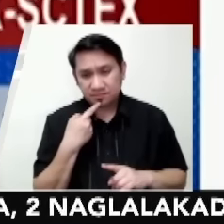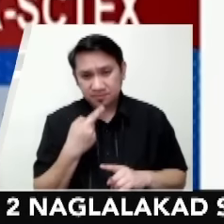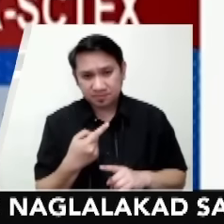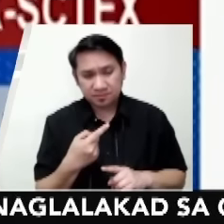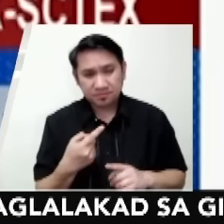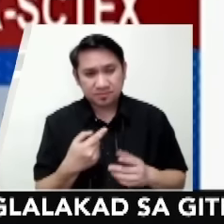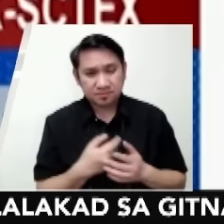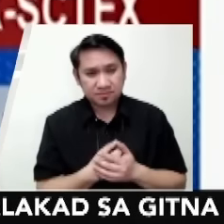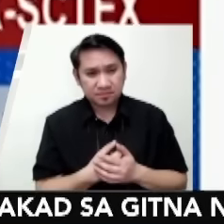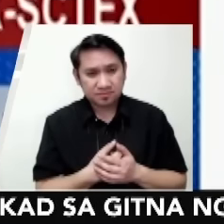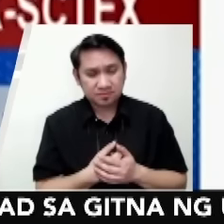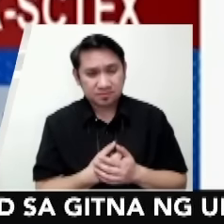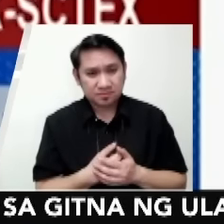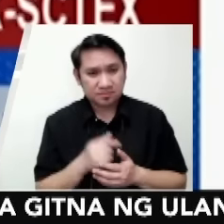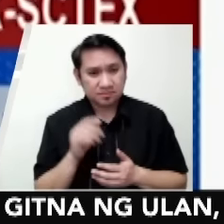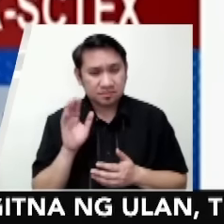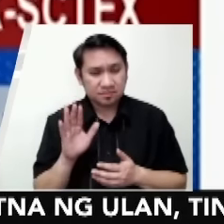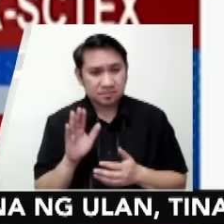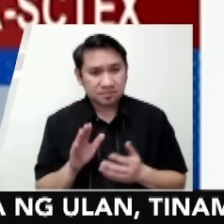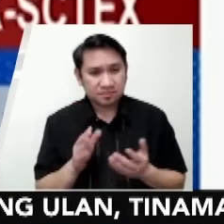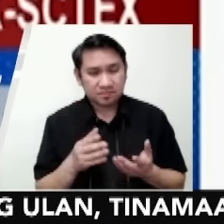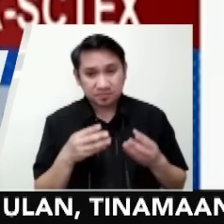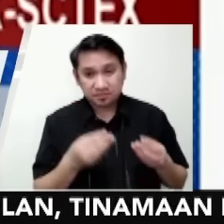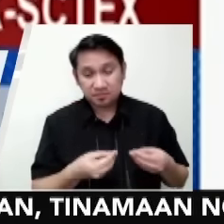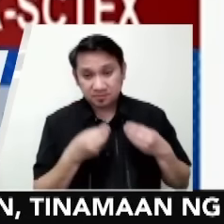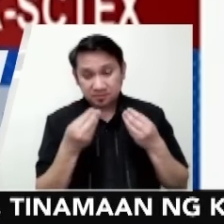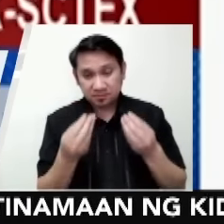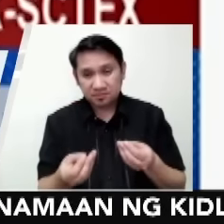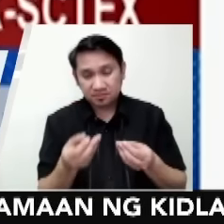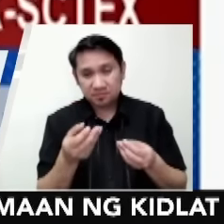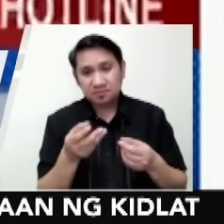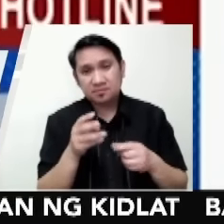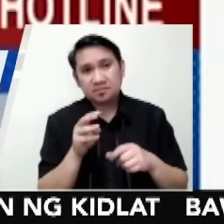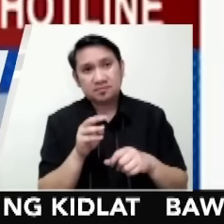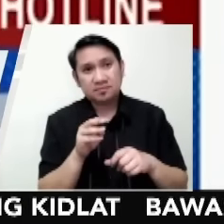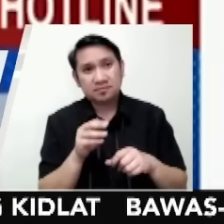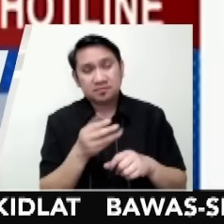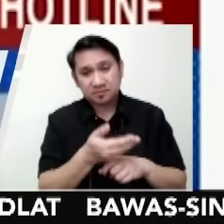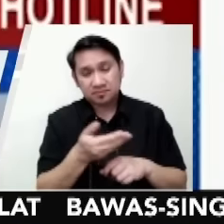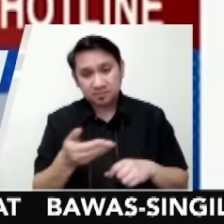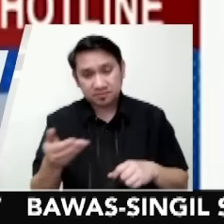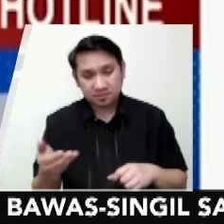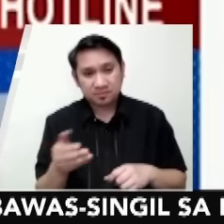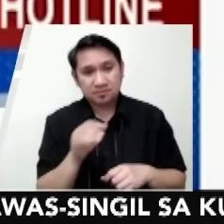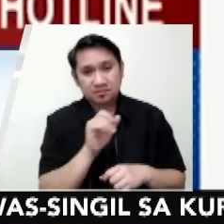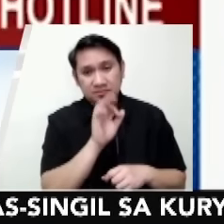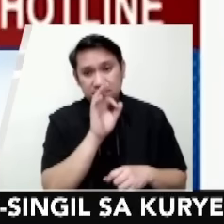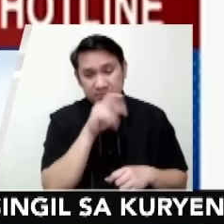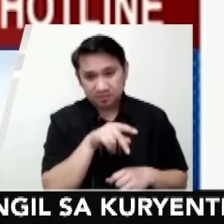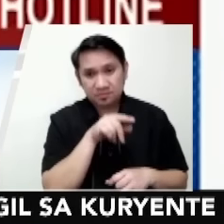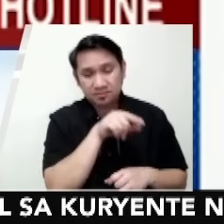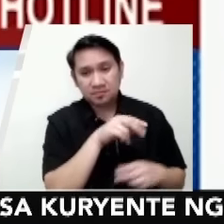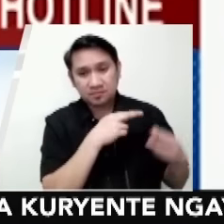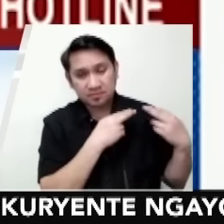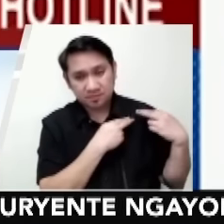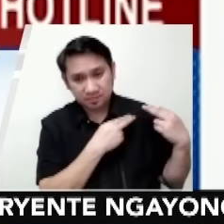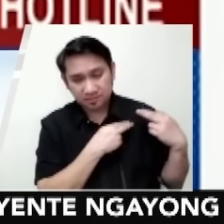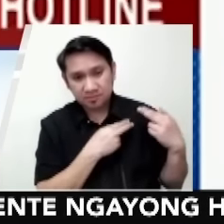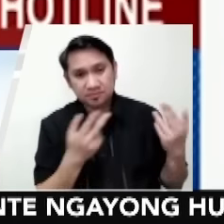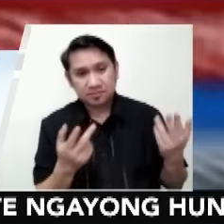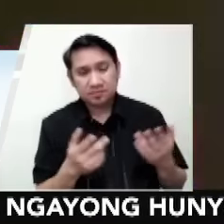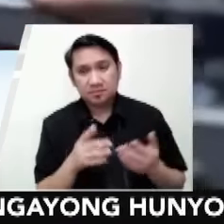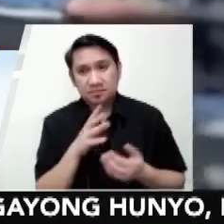resupply mission is a mission of the Armed Forces of the Philippines. The Philippine Coast Guard, we were there just to support the Armed Forces